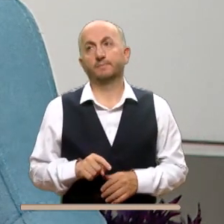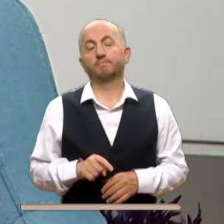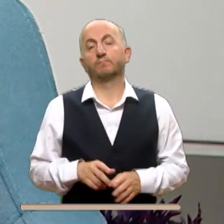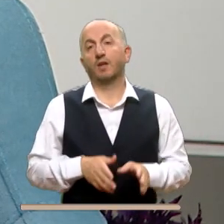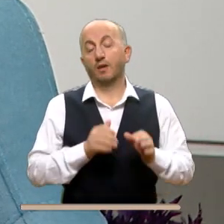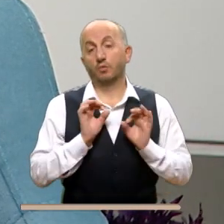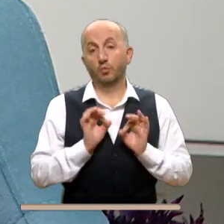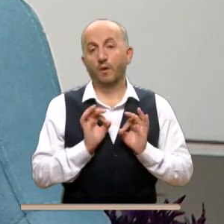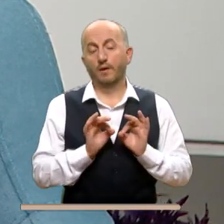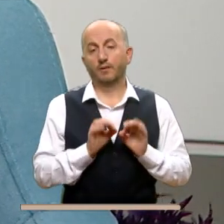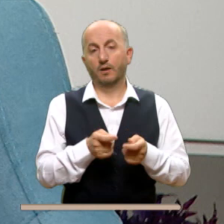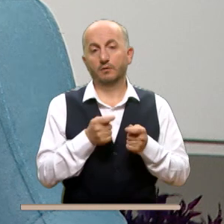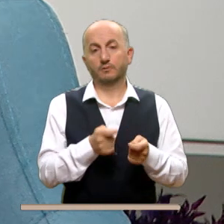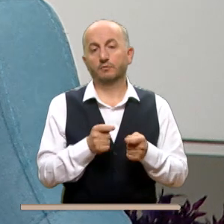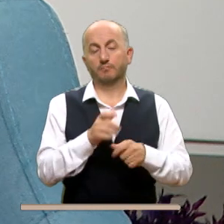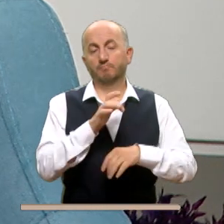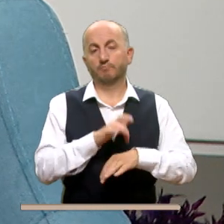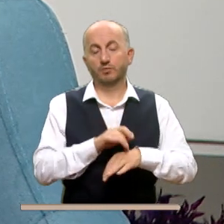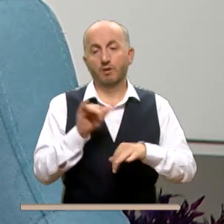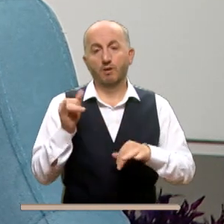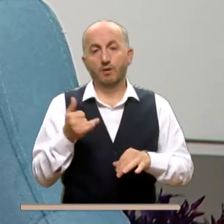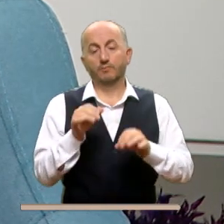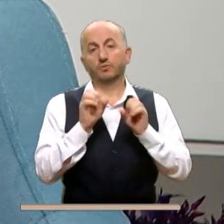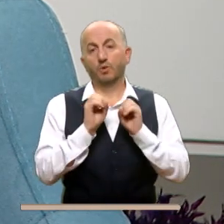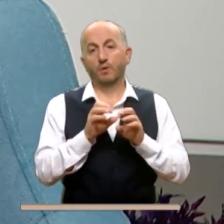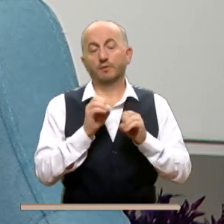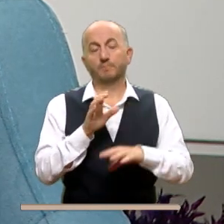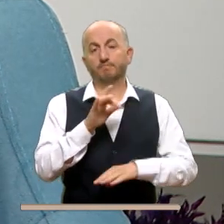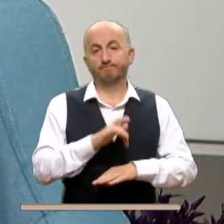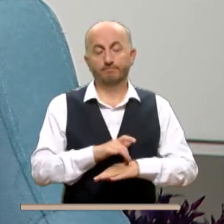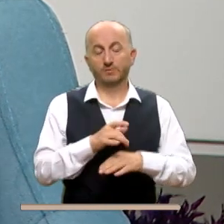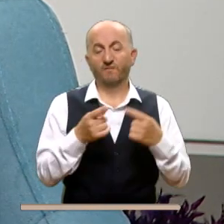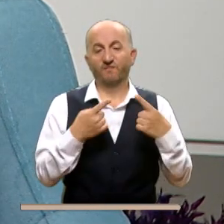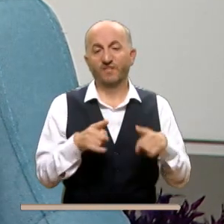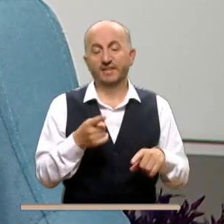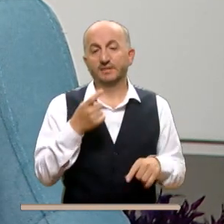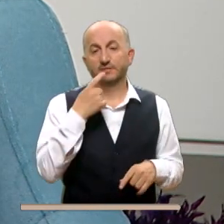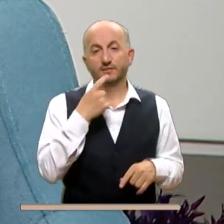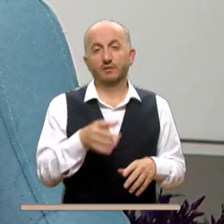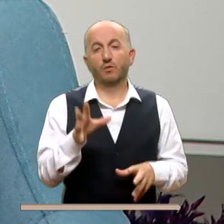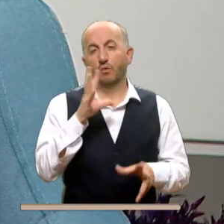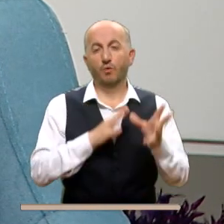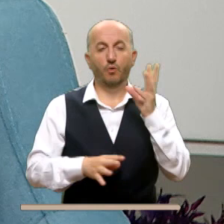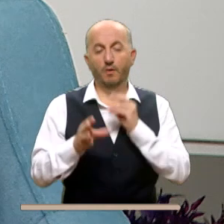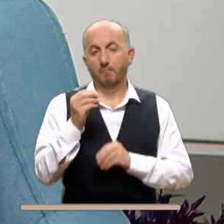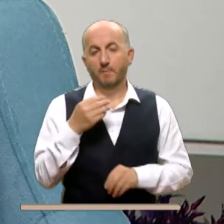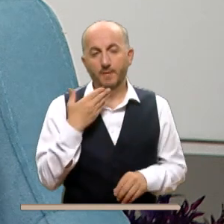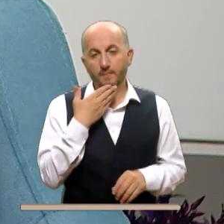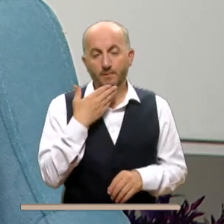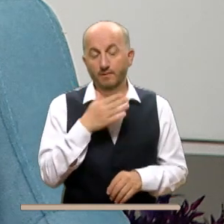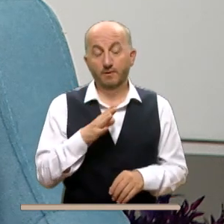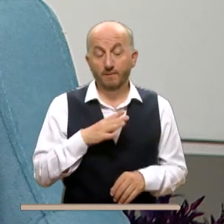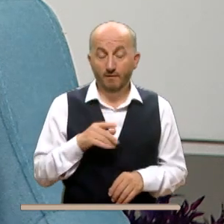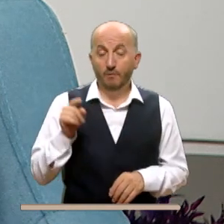sürekli eğitim merkezinde, Aromer Arapça Öğretim Merkezi'nde farklı dilleri öğrenme imkanları var.